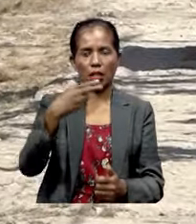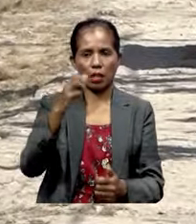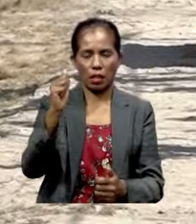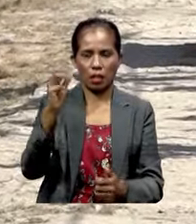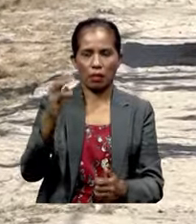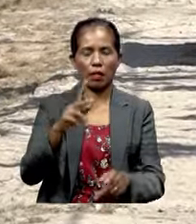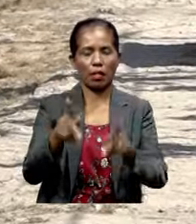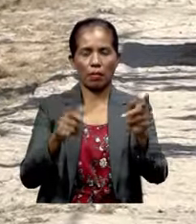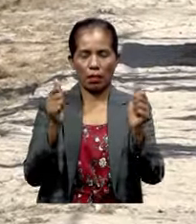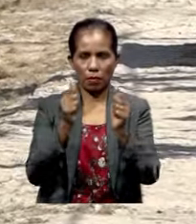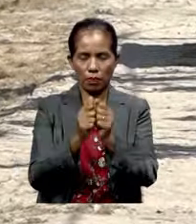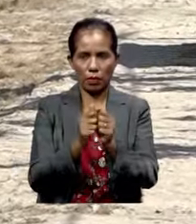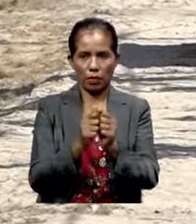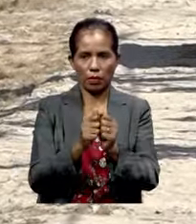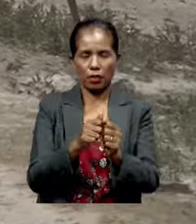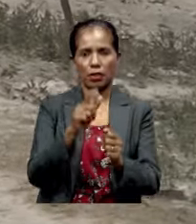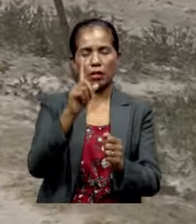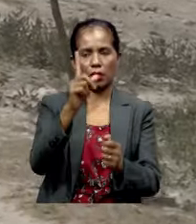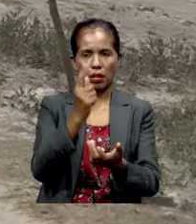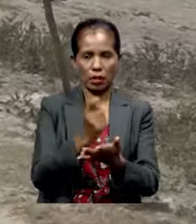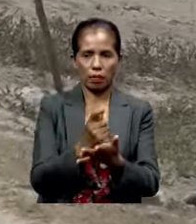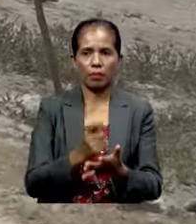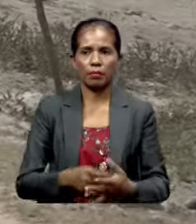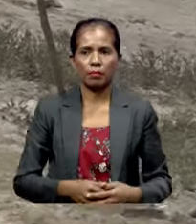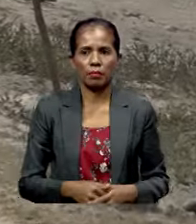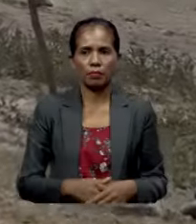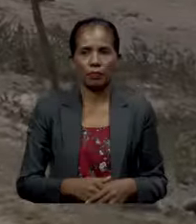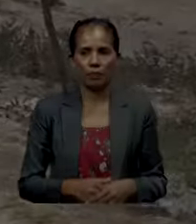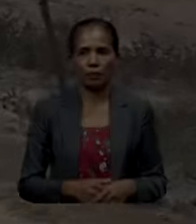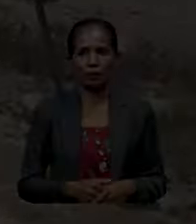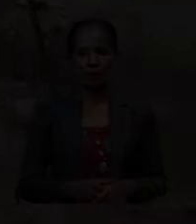no total populasau hamutu rihun ida resin. Maritu da Costa, Ziemen.